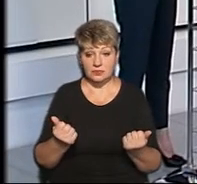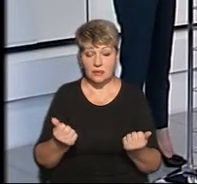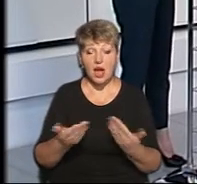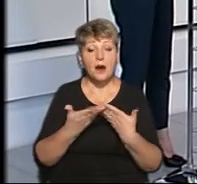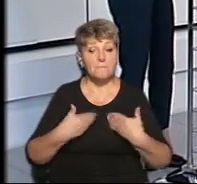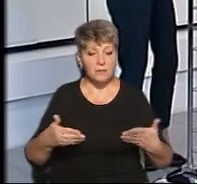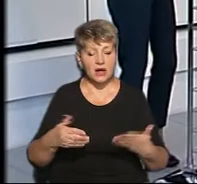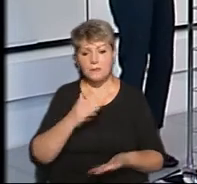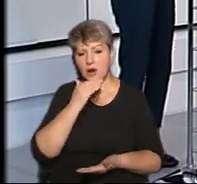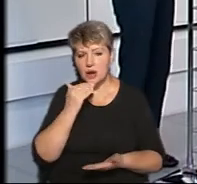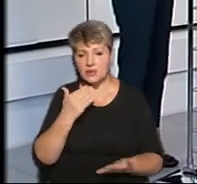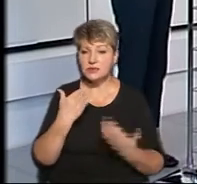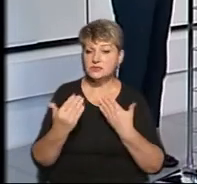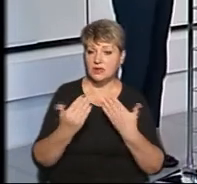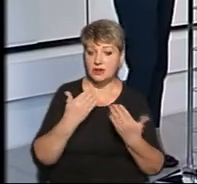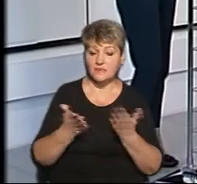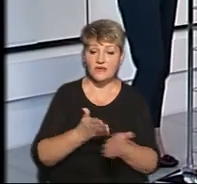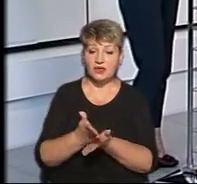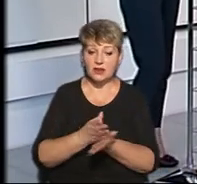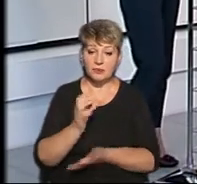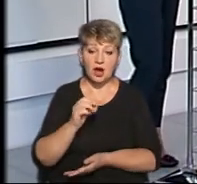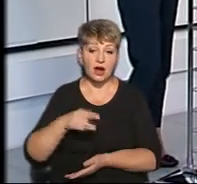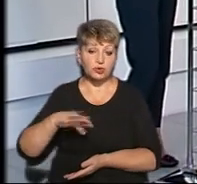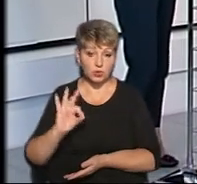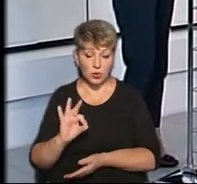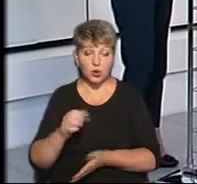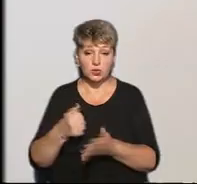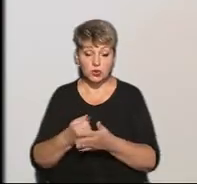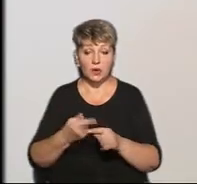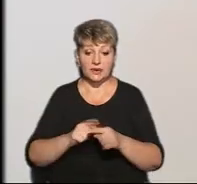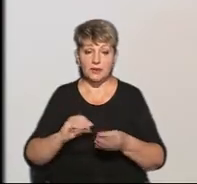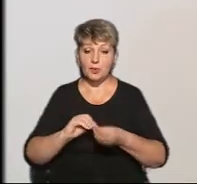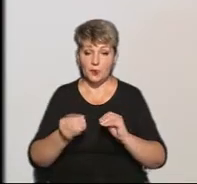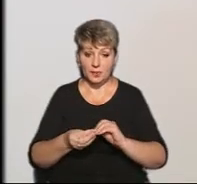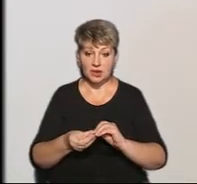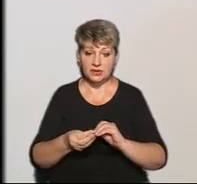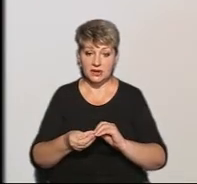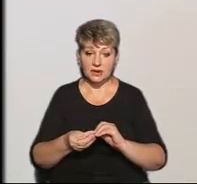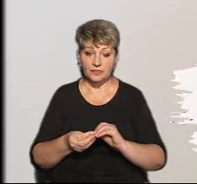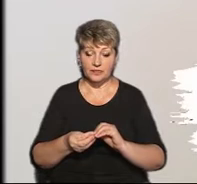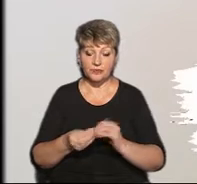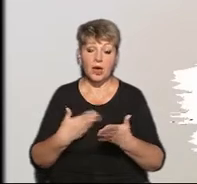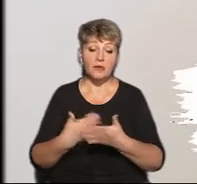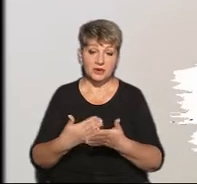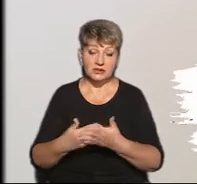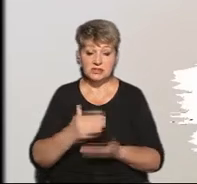ми багато спілкувалися з ветеранами АТО щодо цієї проблематики. І, в принципі, багато хто з них і розуміє,